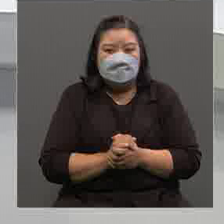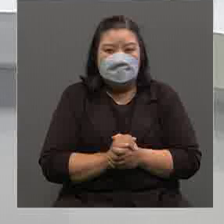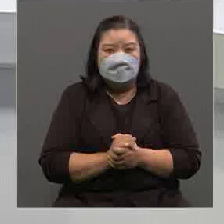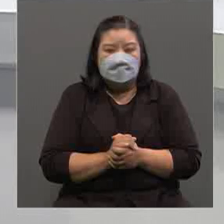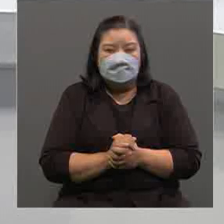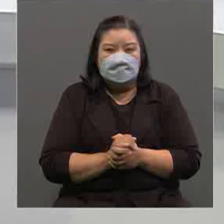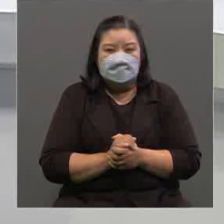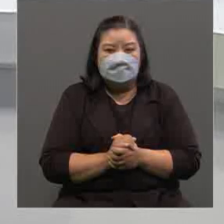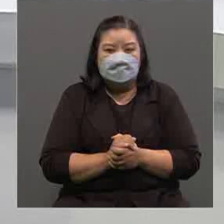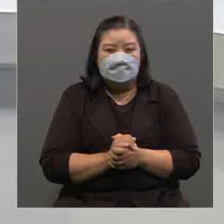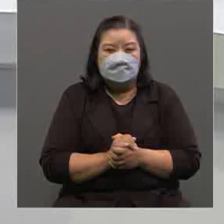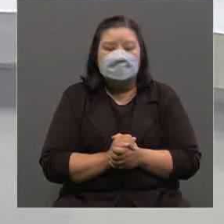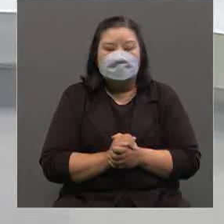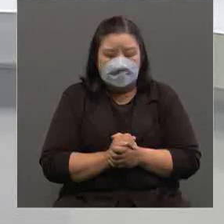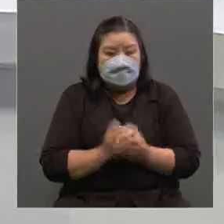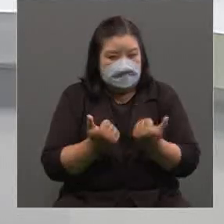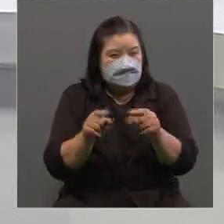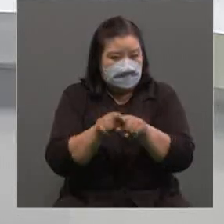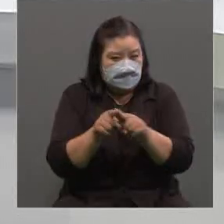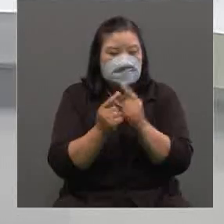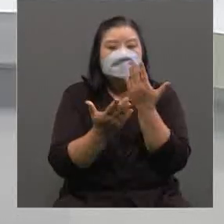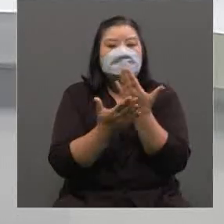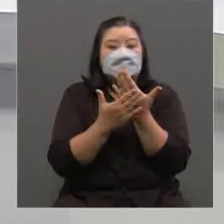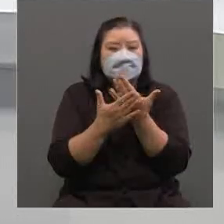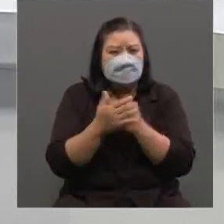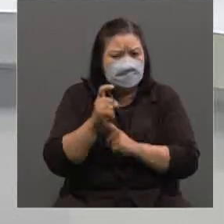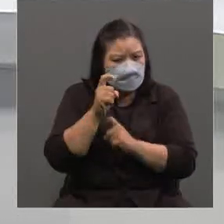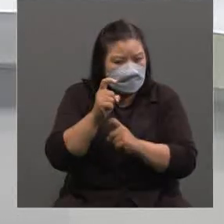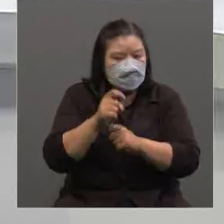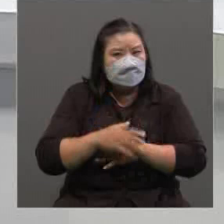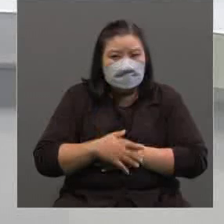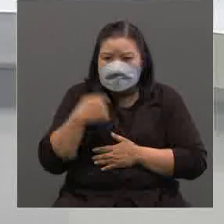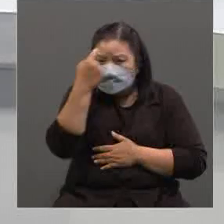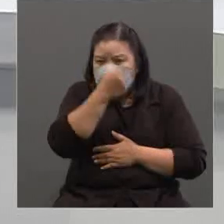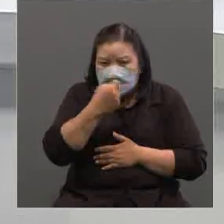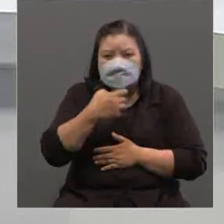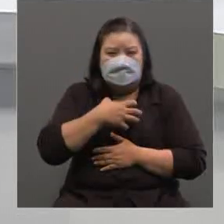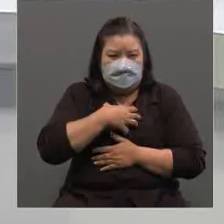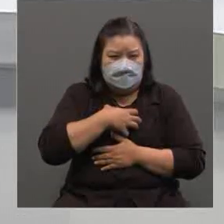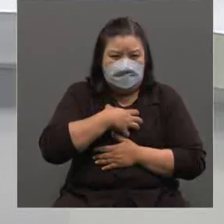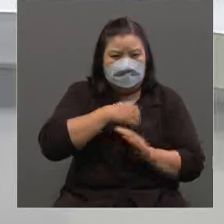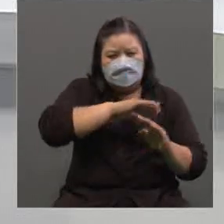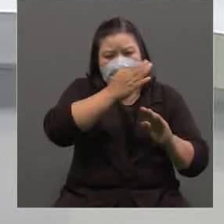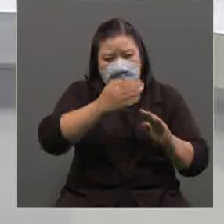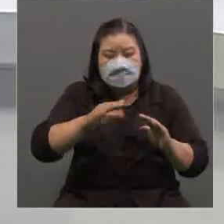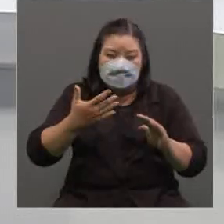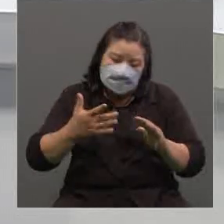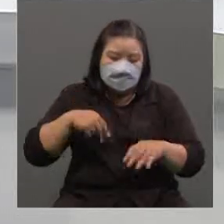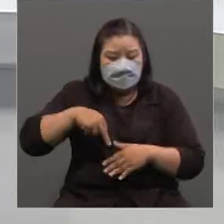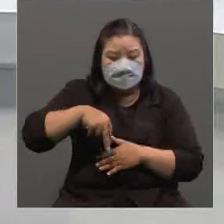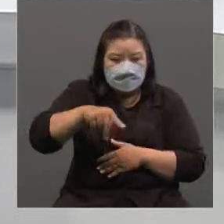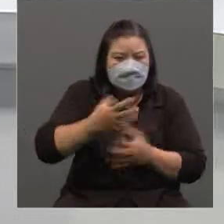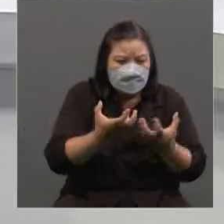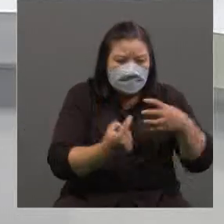อีกหนึ่งเรื่องคุณผู้ชมอันนี้เป็นคำเตือนให้ระมัดระวังเช่นเดียวกันนะครับสำหรับชาวบ้านที่ออกไปเก็บของป่าแล้วก็ต้องระมัดระวังใน